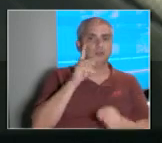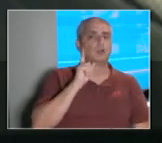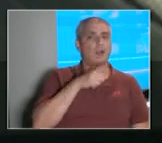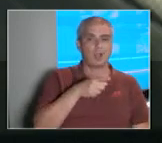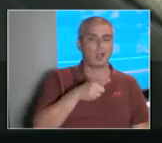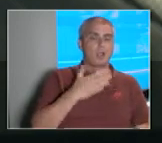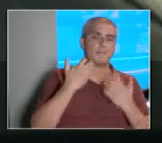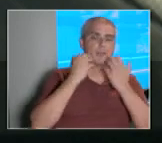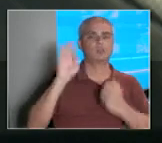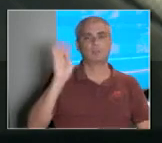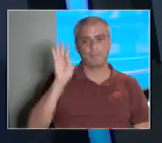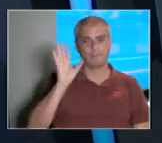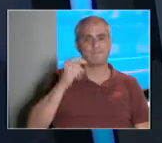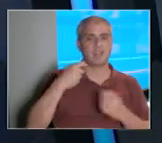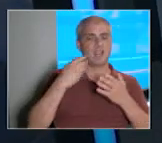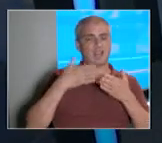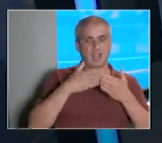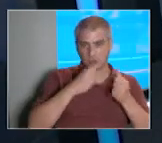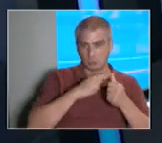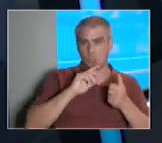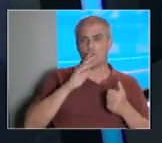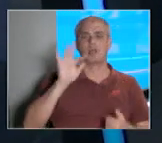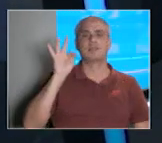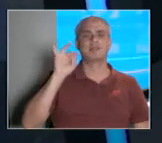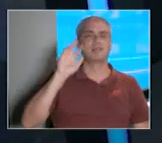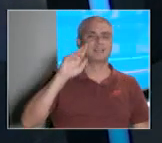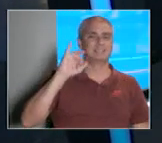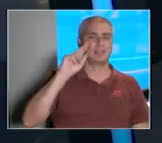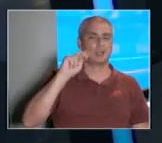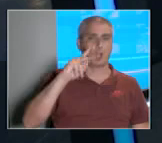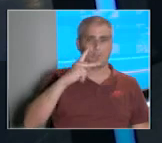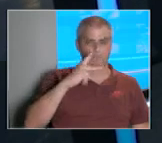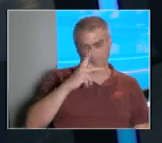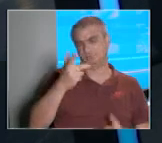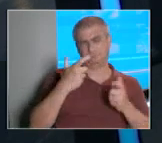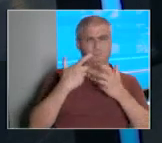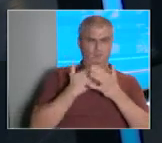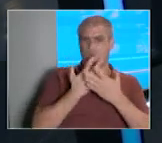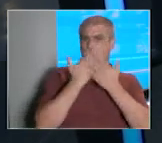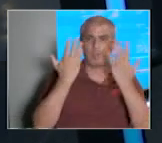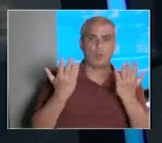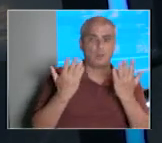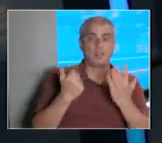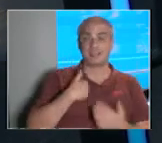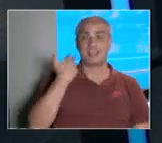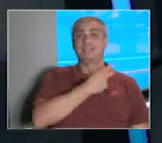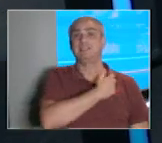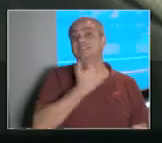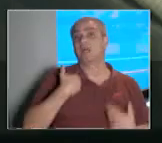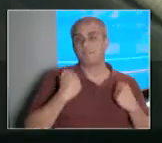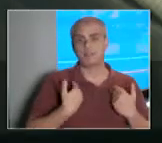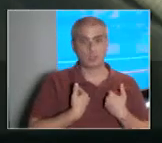לה פרשת נתניהו כלי השייט, נתניהו טיסנקרופ, היום התמונה לי ברורה. אני יכול להגיד לכם שכל עוד הייתי שר